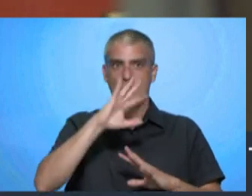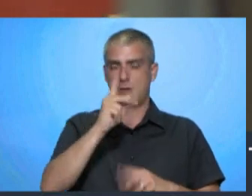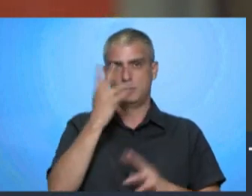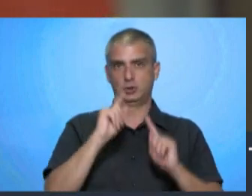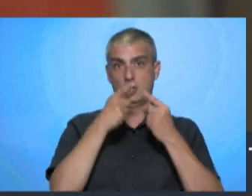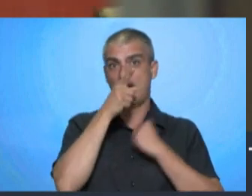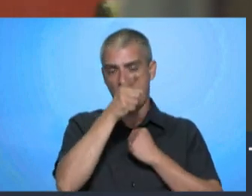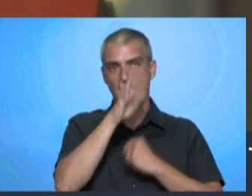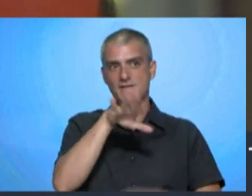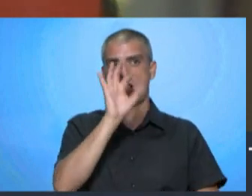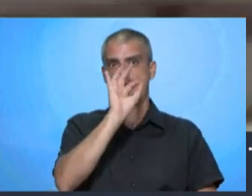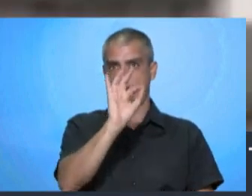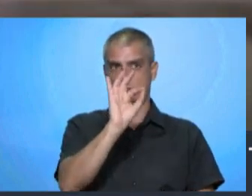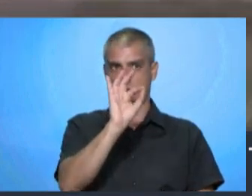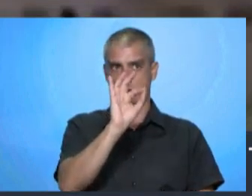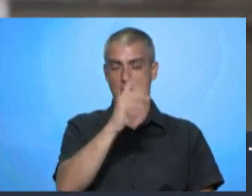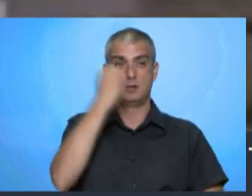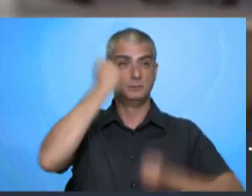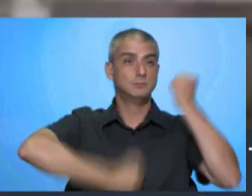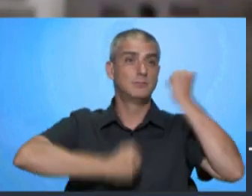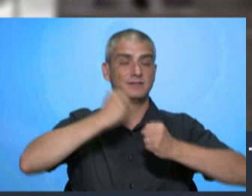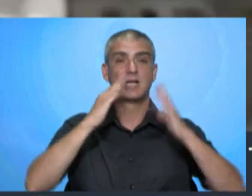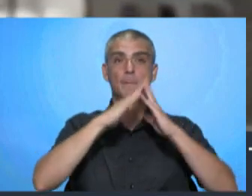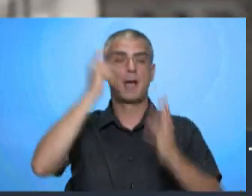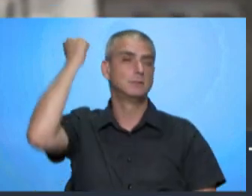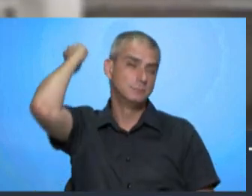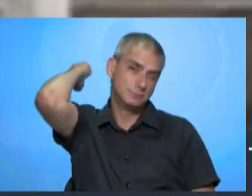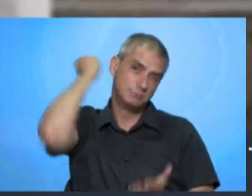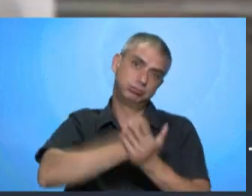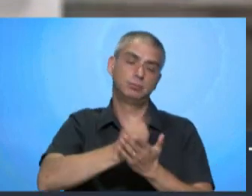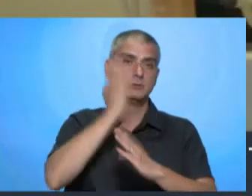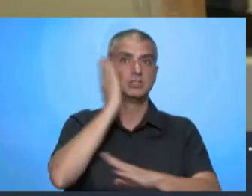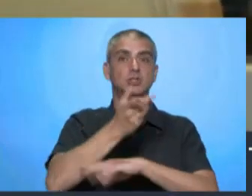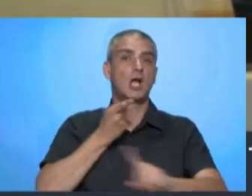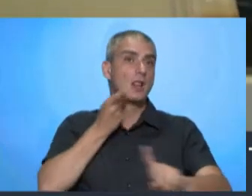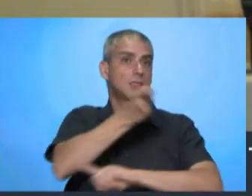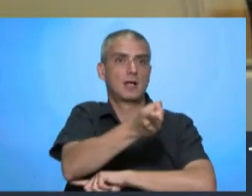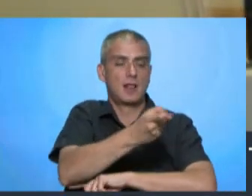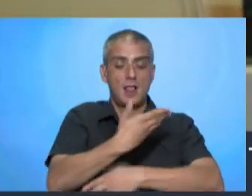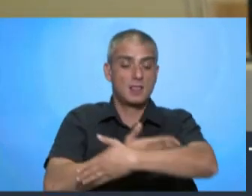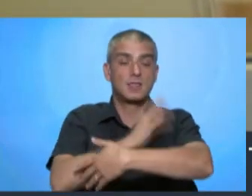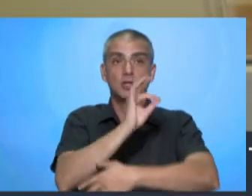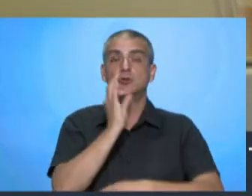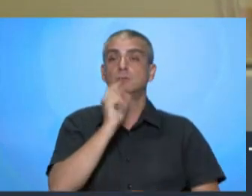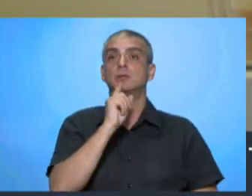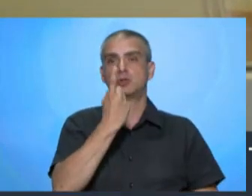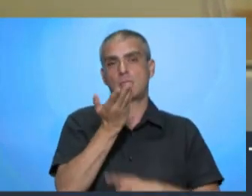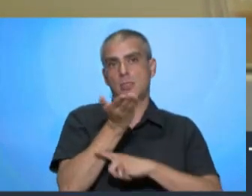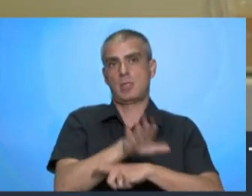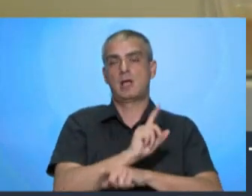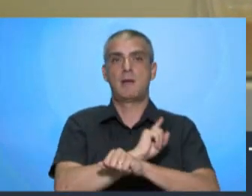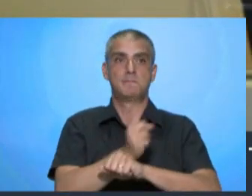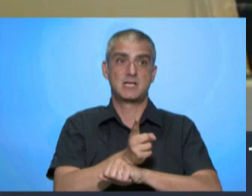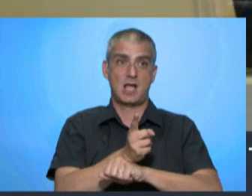שקרה לה ולילדים שלה. בהפצצה הזאת ביתה ספג פגיעה ישירה מטיל. התינוקת שלה בת השנה נהרגה